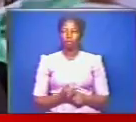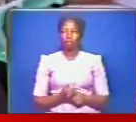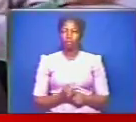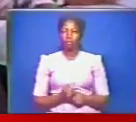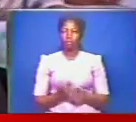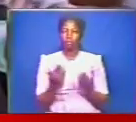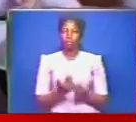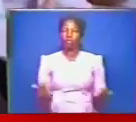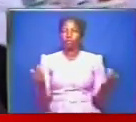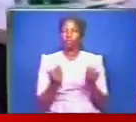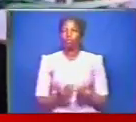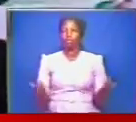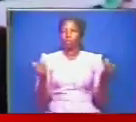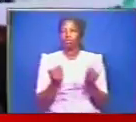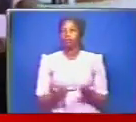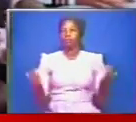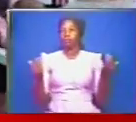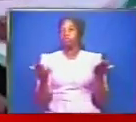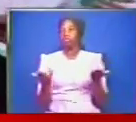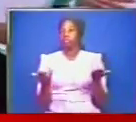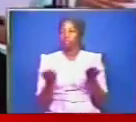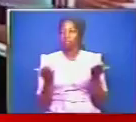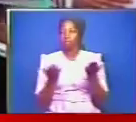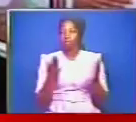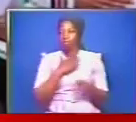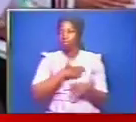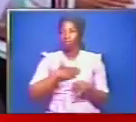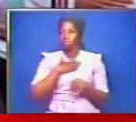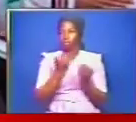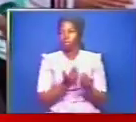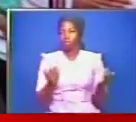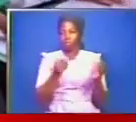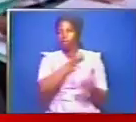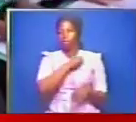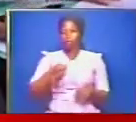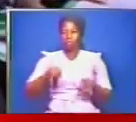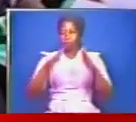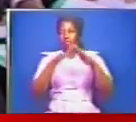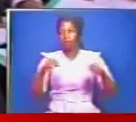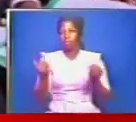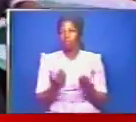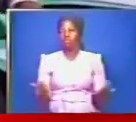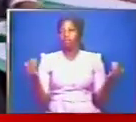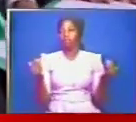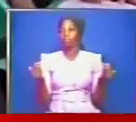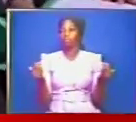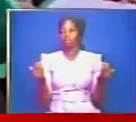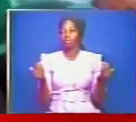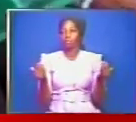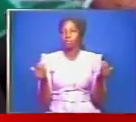Watoto, mwalimu mfanye halahala, tafadhali. Choir, watoto, State House, Children's Chorale, please come